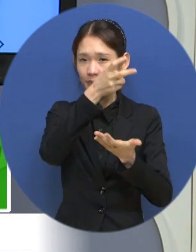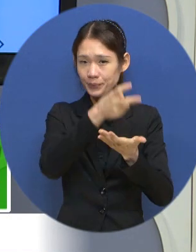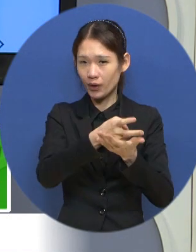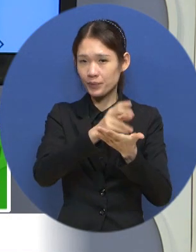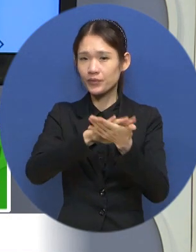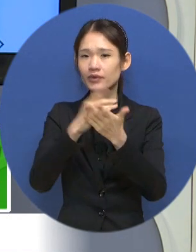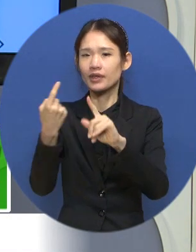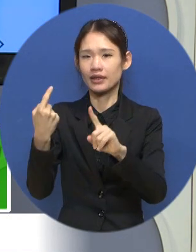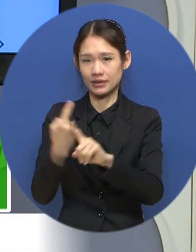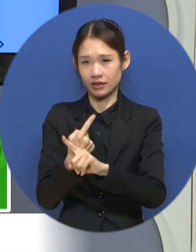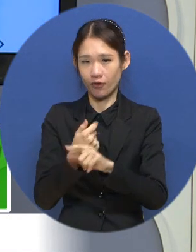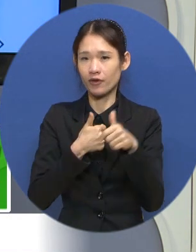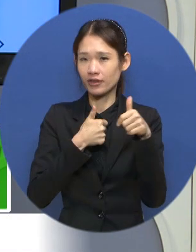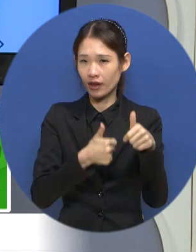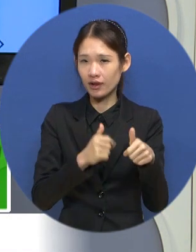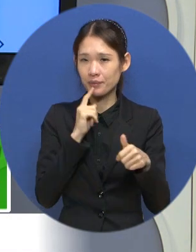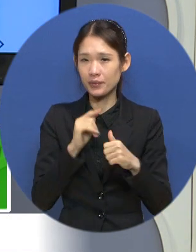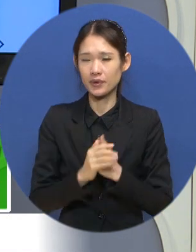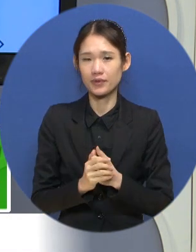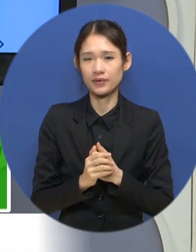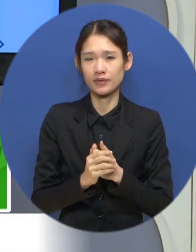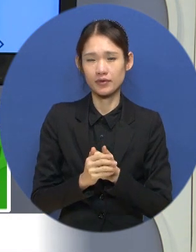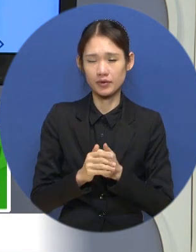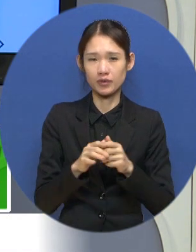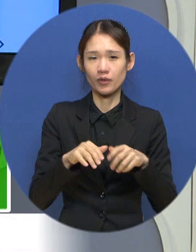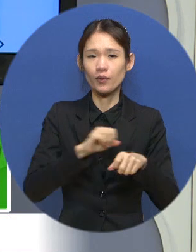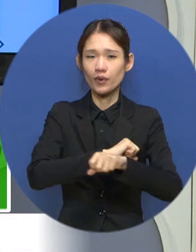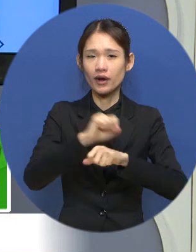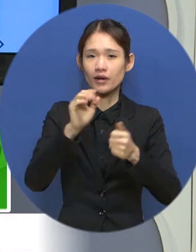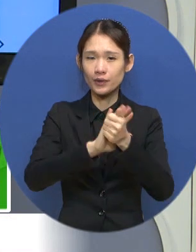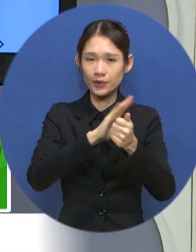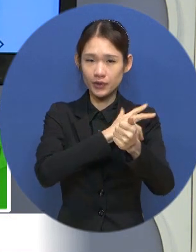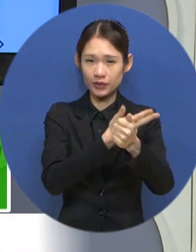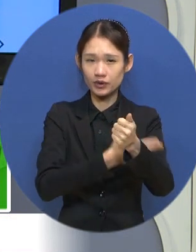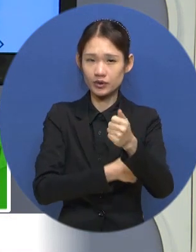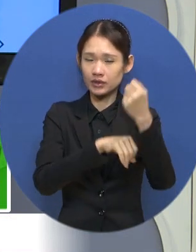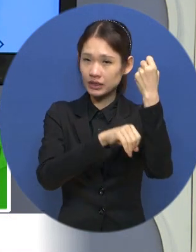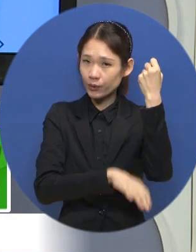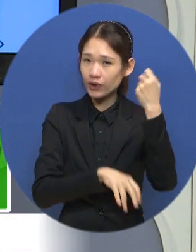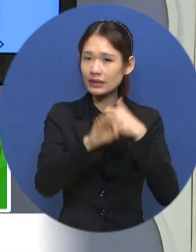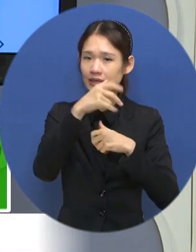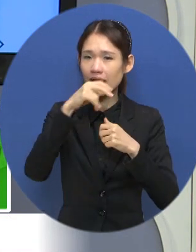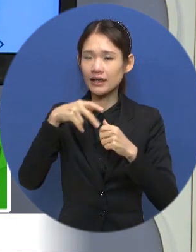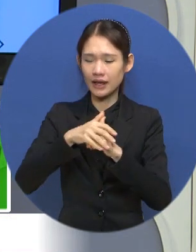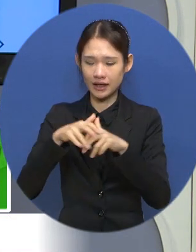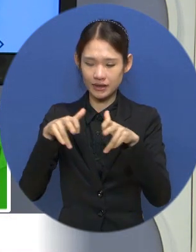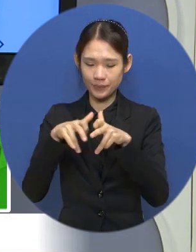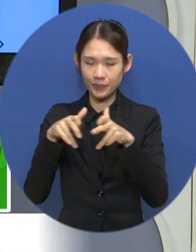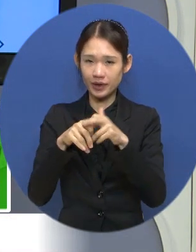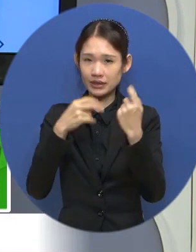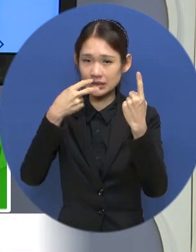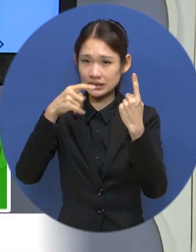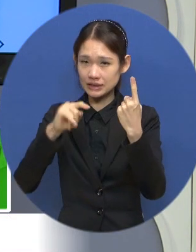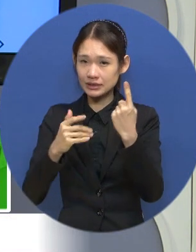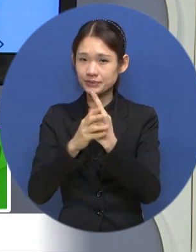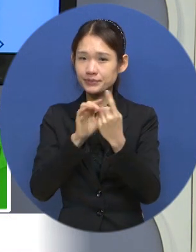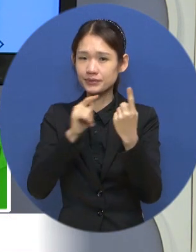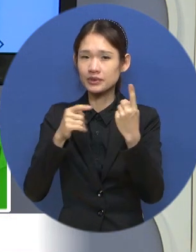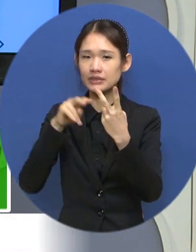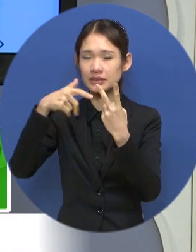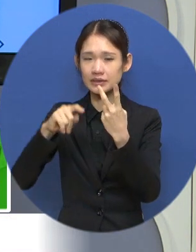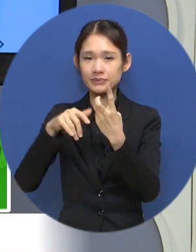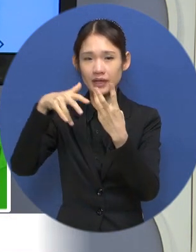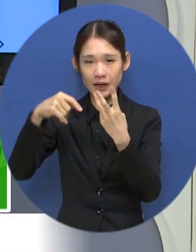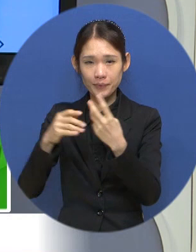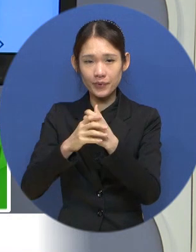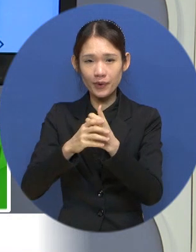것입니다 먼저 활동지원 급여 신청 자격을 기존 장애등급 1급과 2급 또는 3급 인 장애인